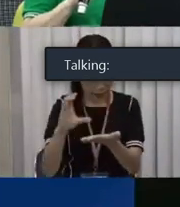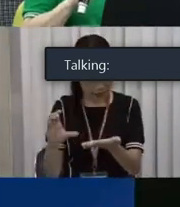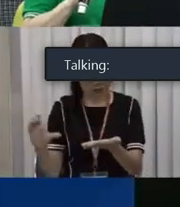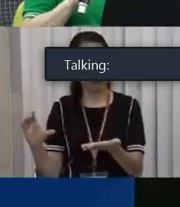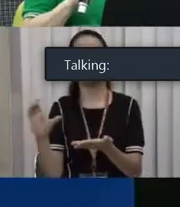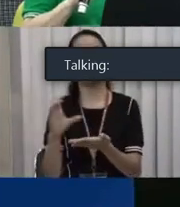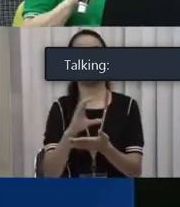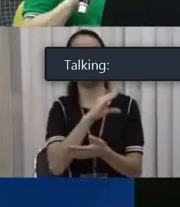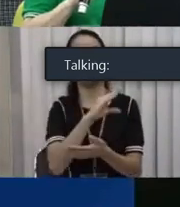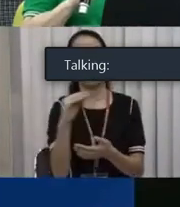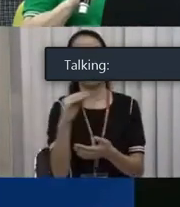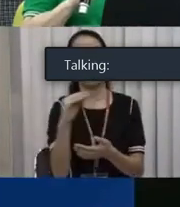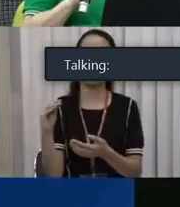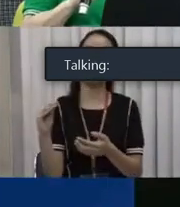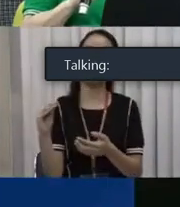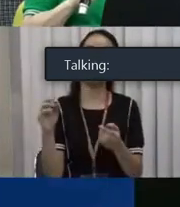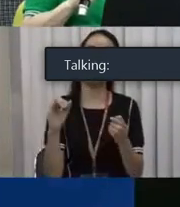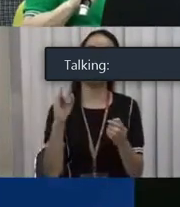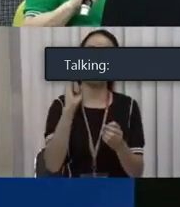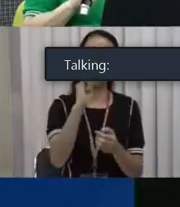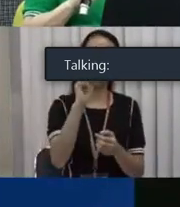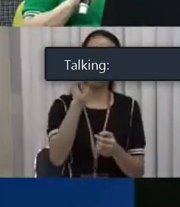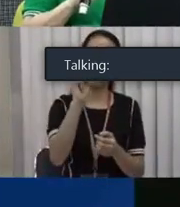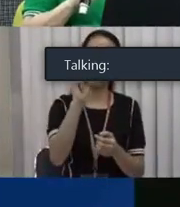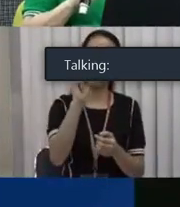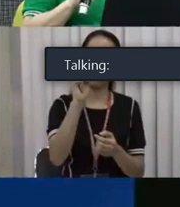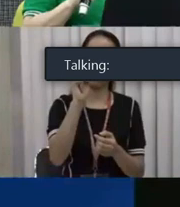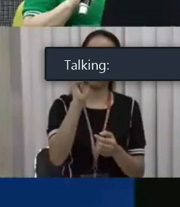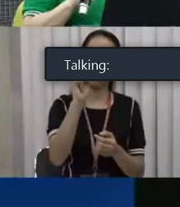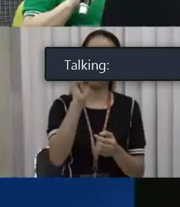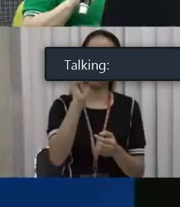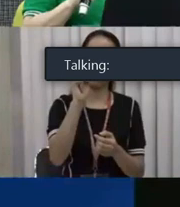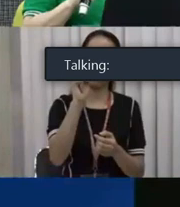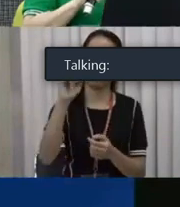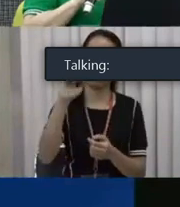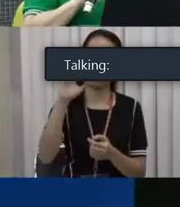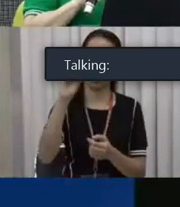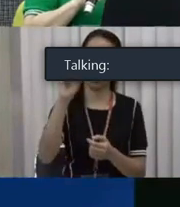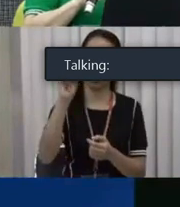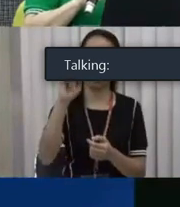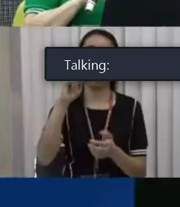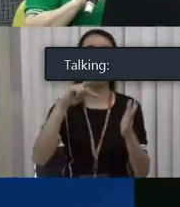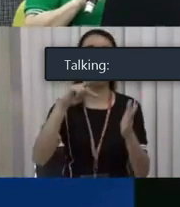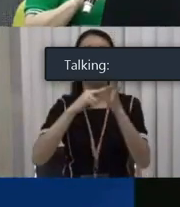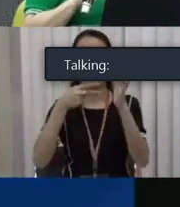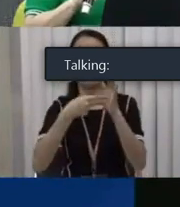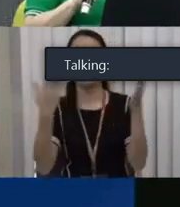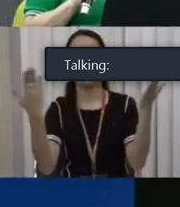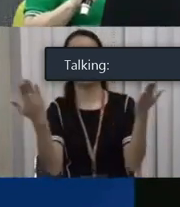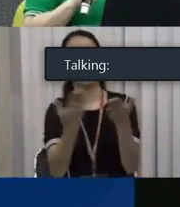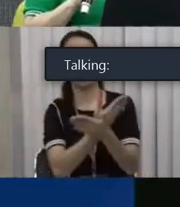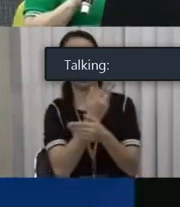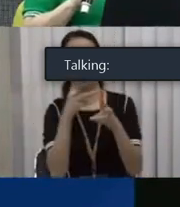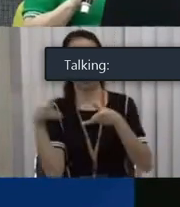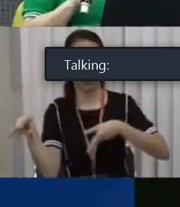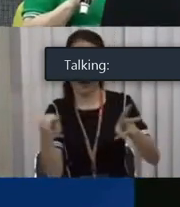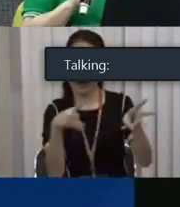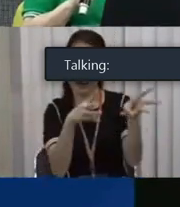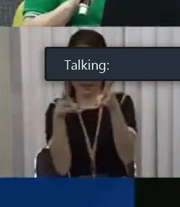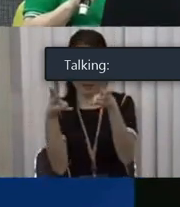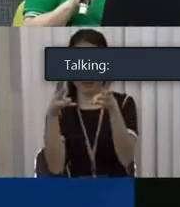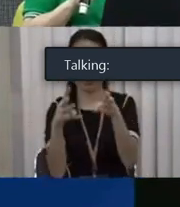and innovation. So daghan makita nato dina sa ato ang gadgets, unsay mga kabag-uhan.